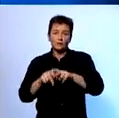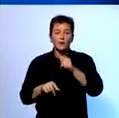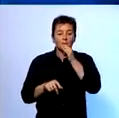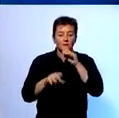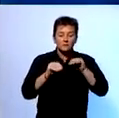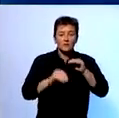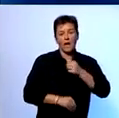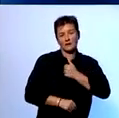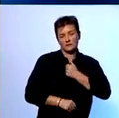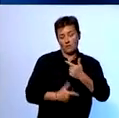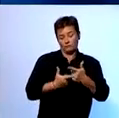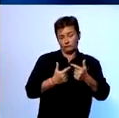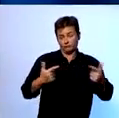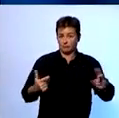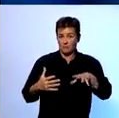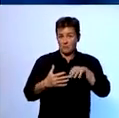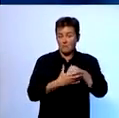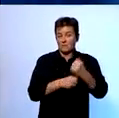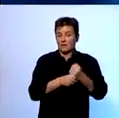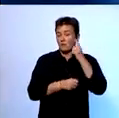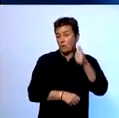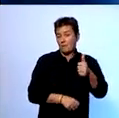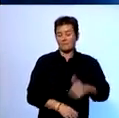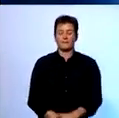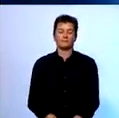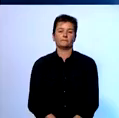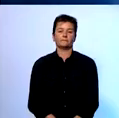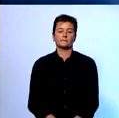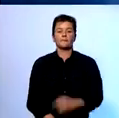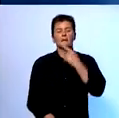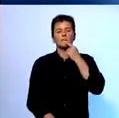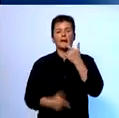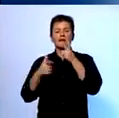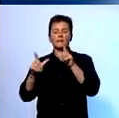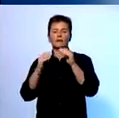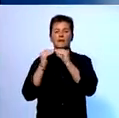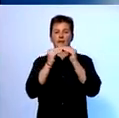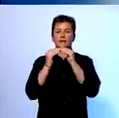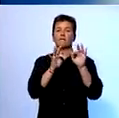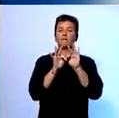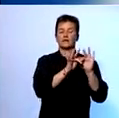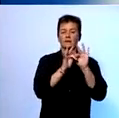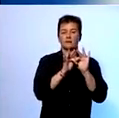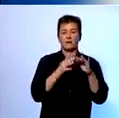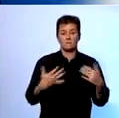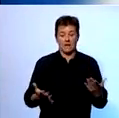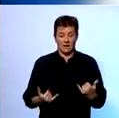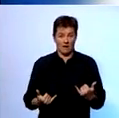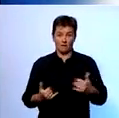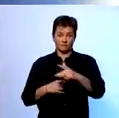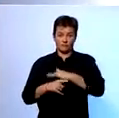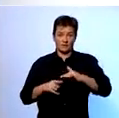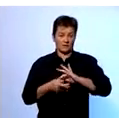artisans qui n'exploitent queeux même on nous parle de liberté égalité fraternité mais dans une société où tout se vend et